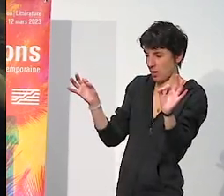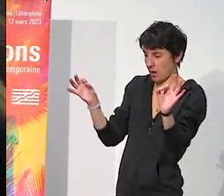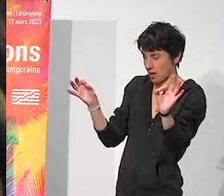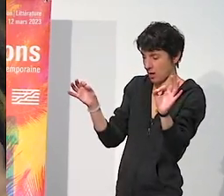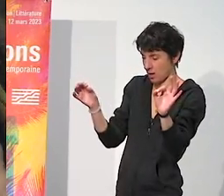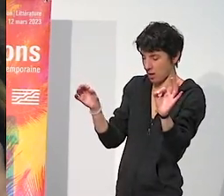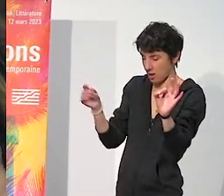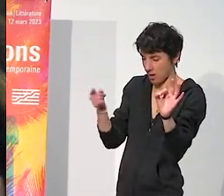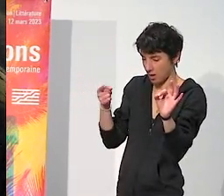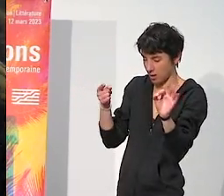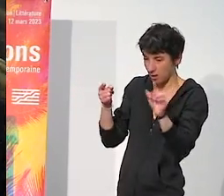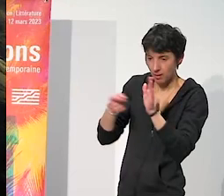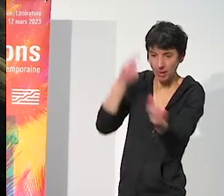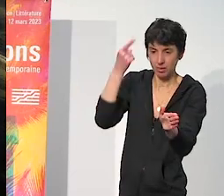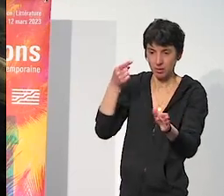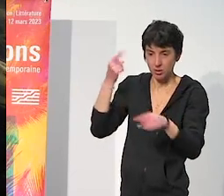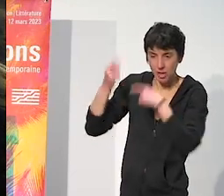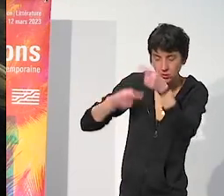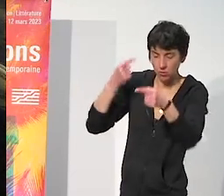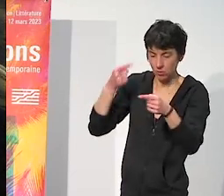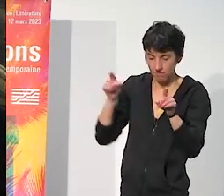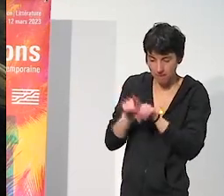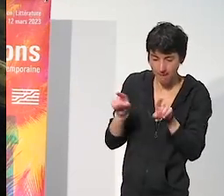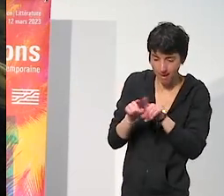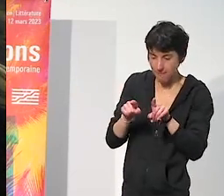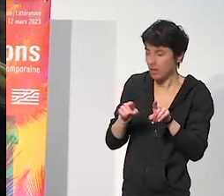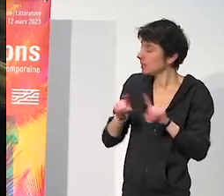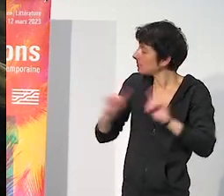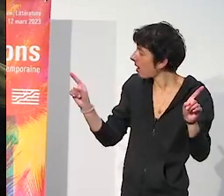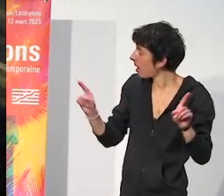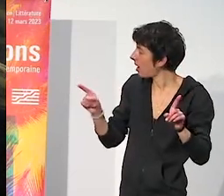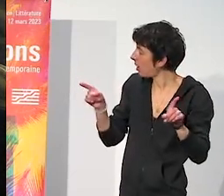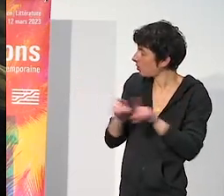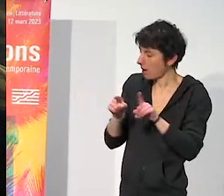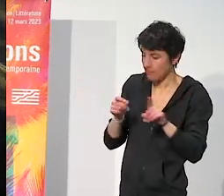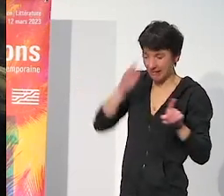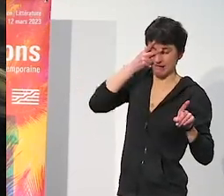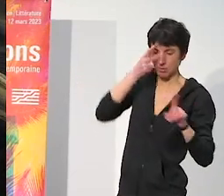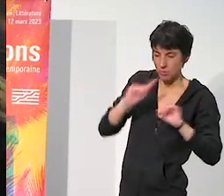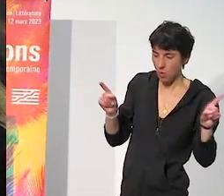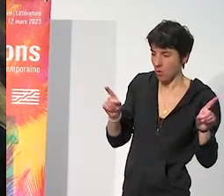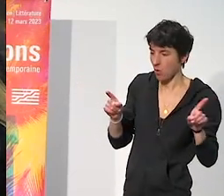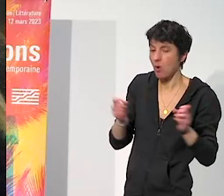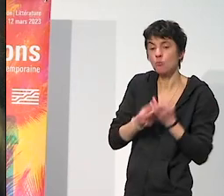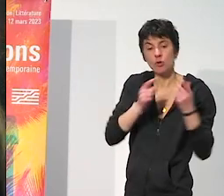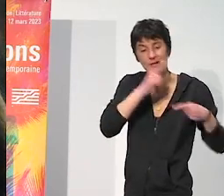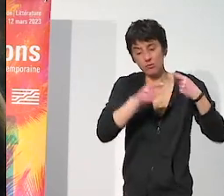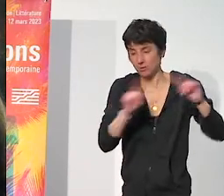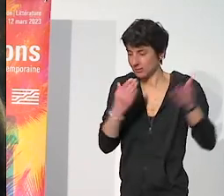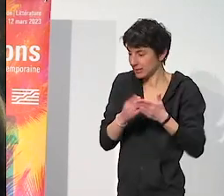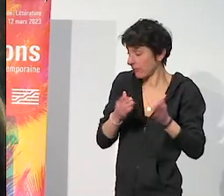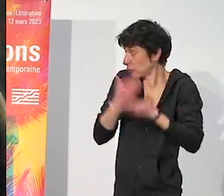ricoche sur des générations. Alors, je n'irai pas jusqu'à dire que ça crée des traumatismes sur plein de générations. Ça, je ne